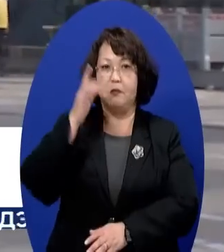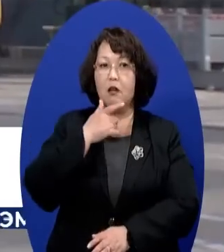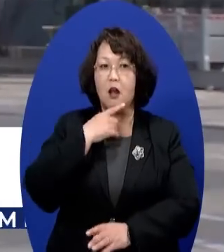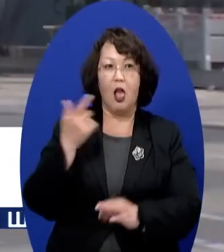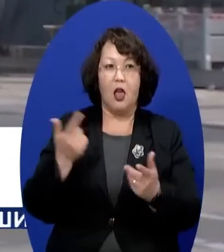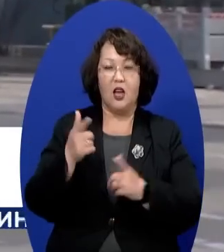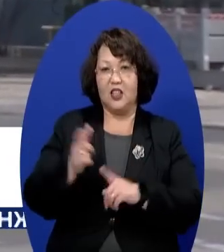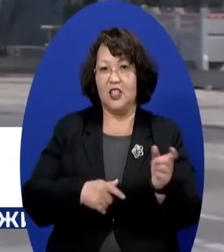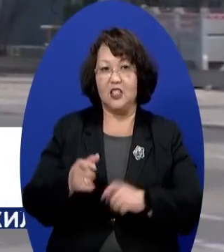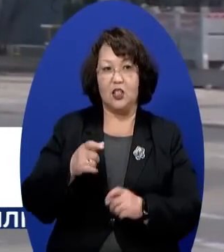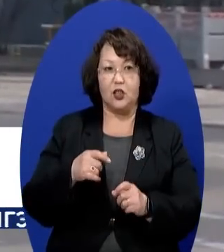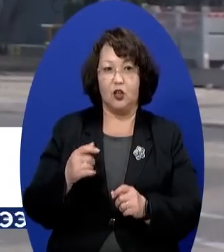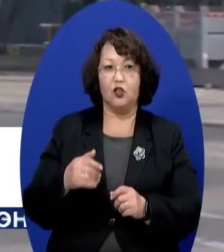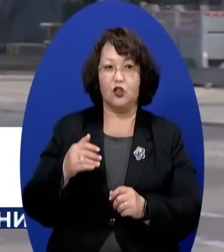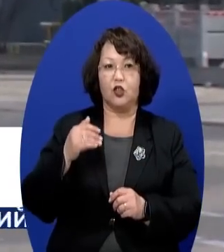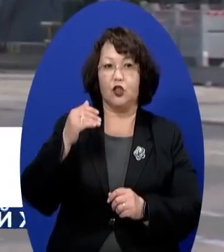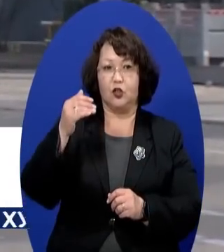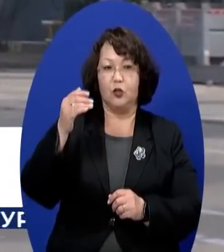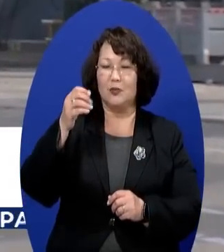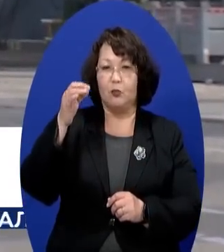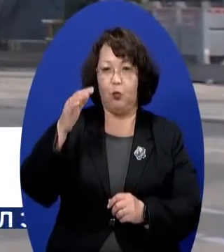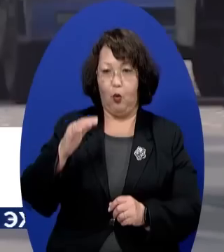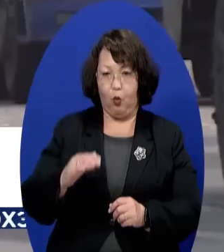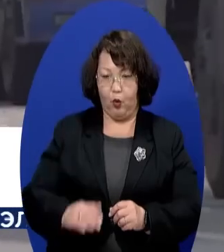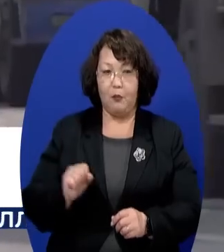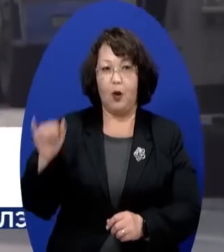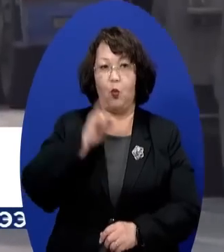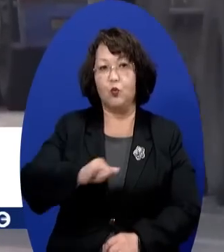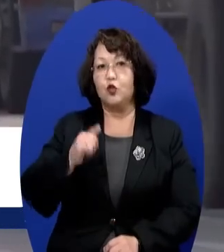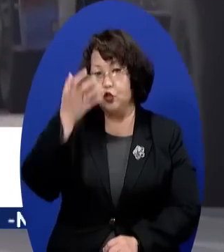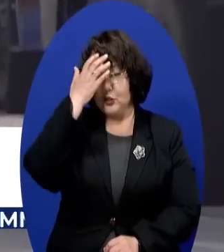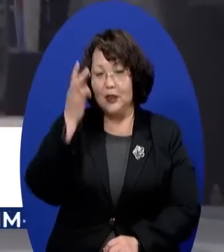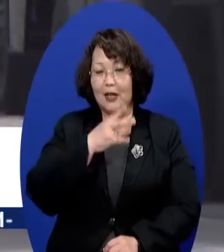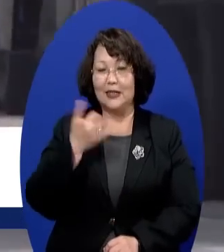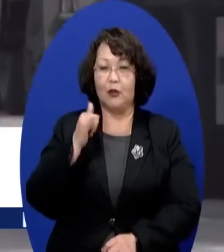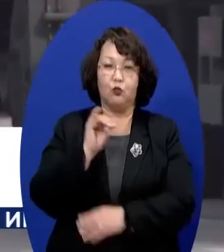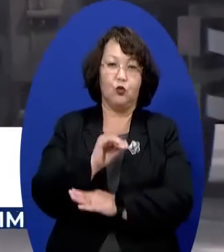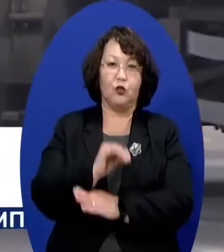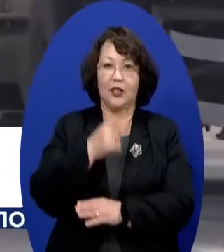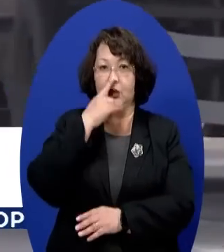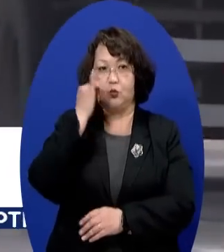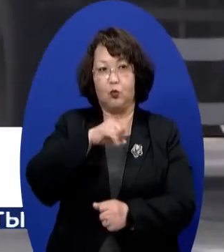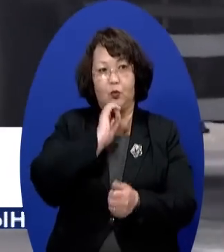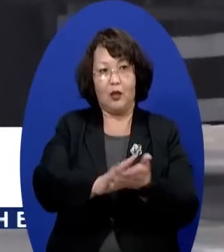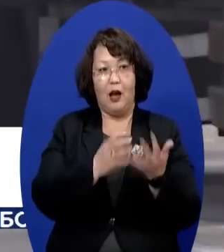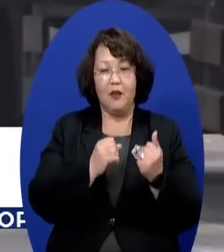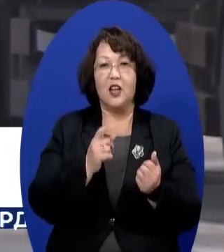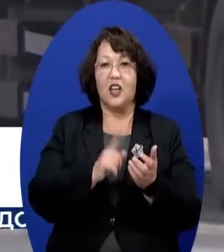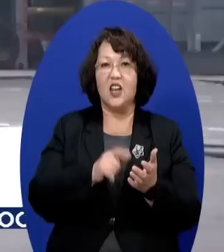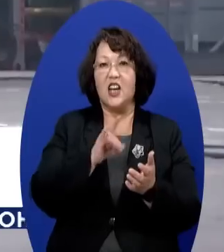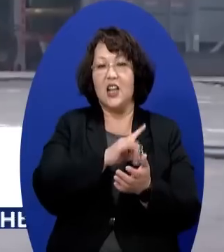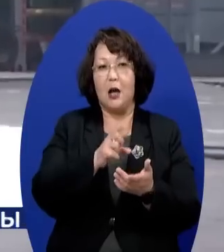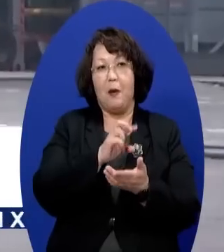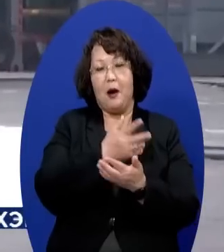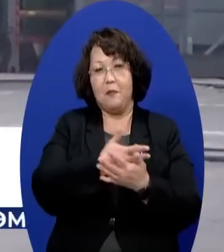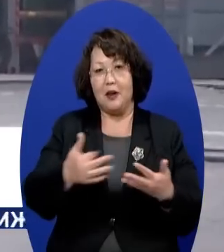эдийн засгийн өсөлт буурах төлөвтэй байгааг мөн дурджээ. Америкийн засаг захиргааны өөр бусад төлөөлөгчд мөн Хятадаас авдаг өргөн хүрээтэй хэрэглээний бараа бүтээгдэхүүний